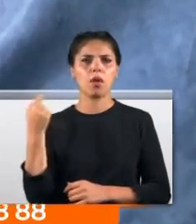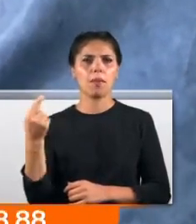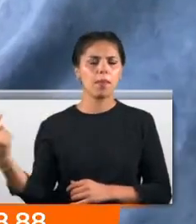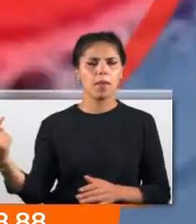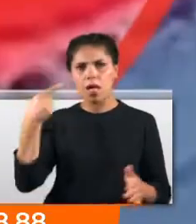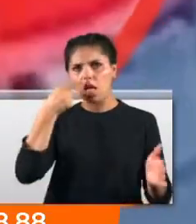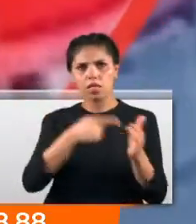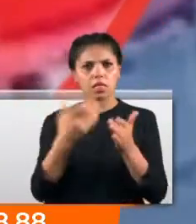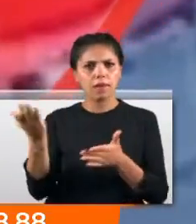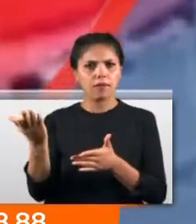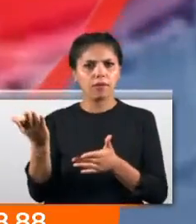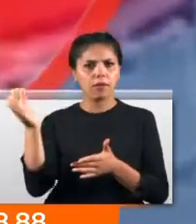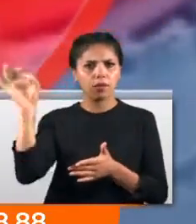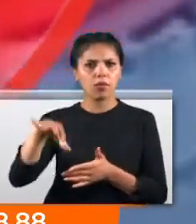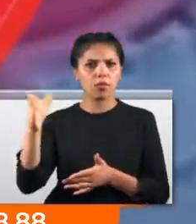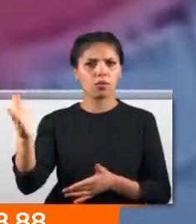mermi saplandı